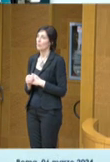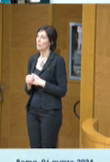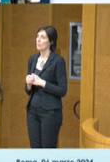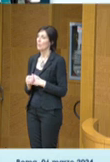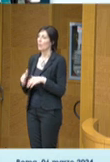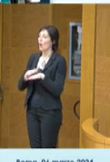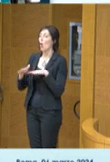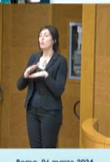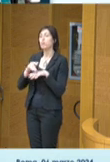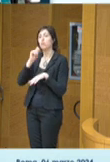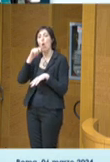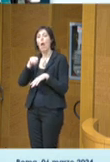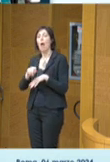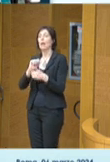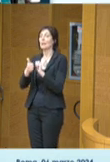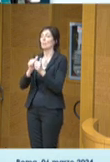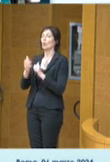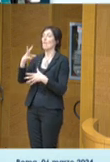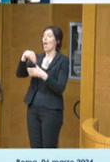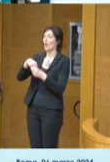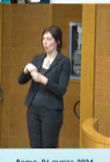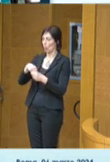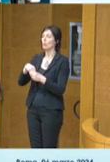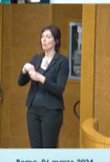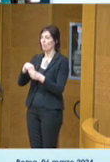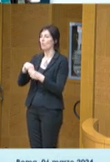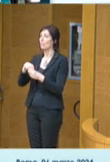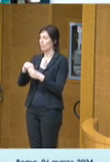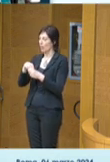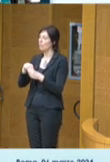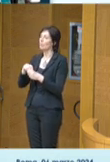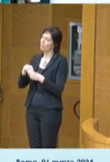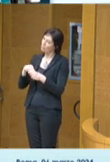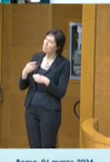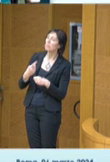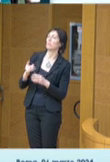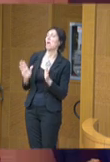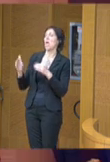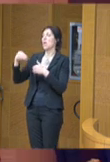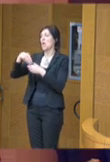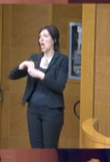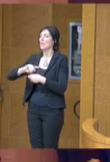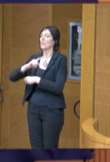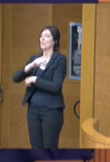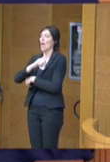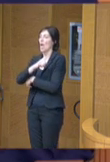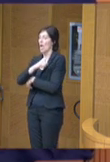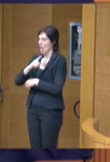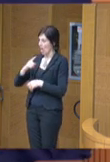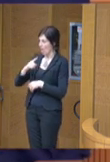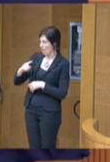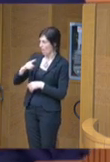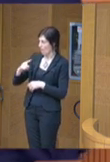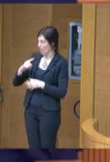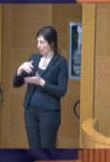La buona pratica sportiva inclusiva realizzata l'abbiamo realizzata in una classe prima della scuola secondaria di primo